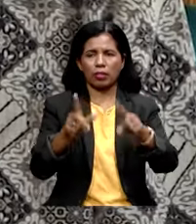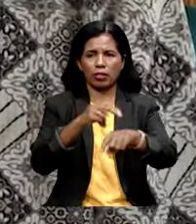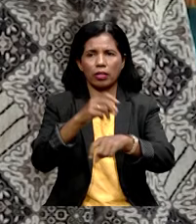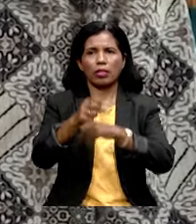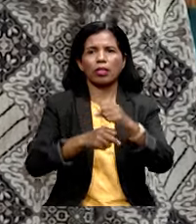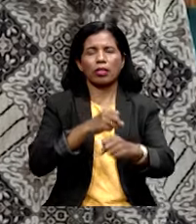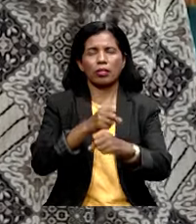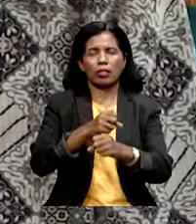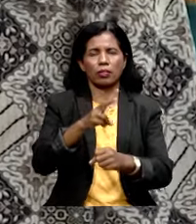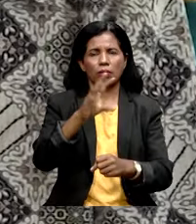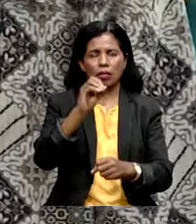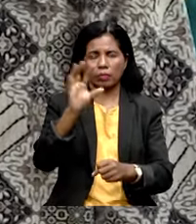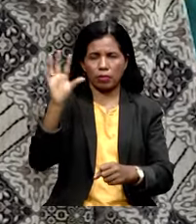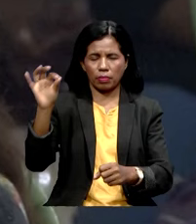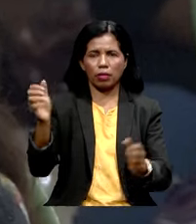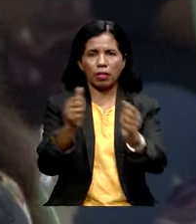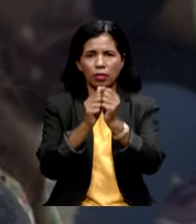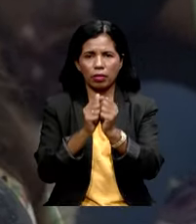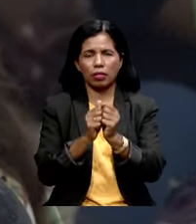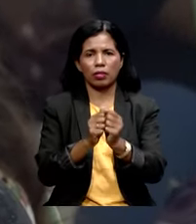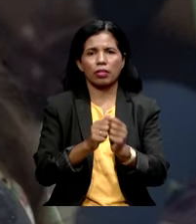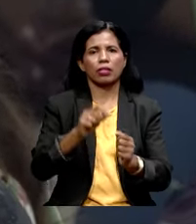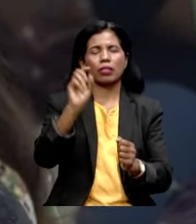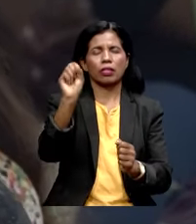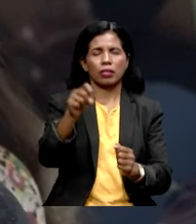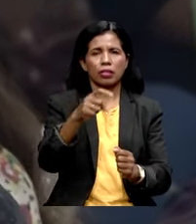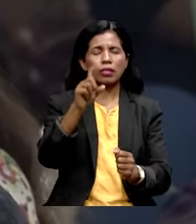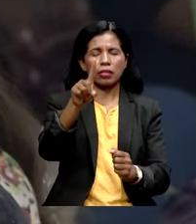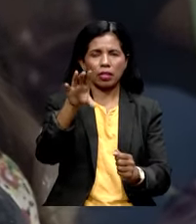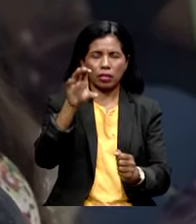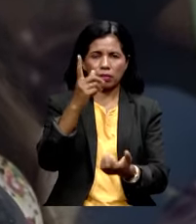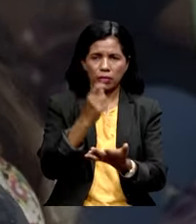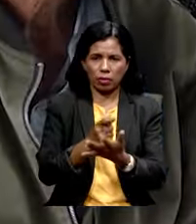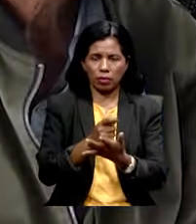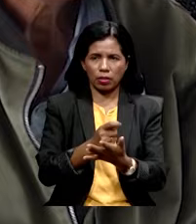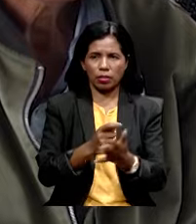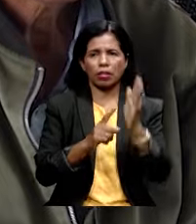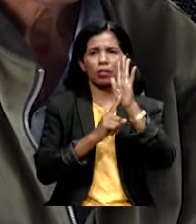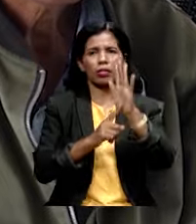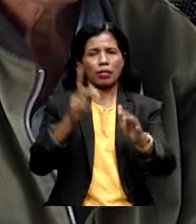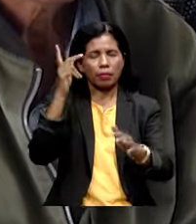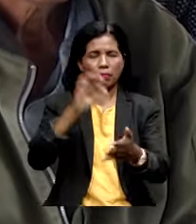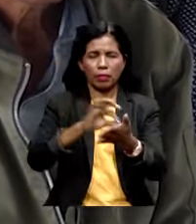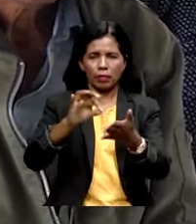atina rihun rua sia a mutu krihun atu sida resin no reclamação husi primeiro